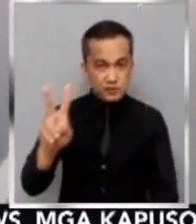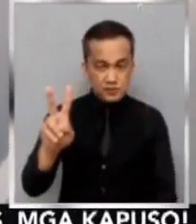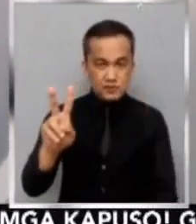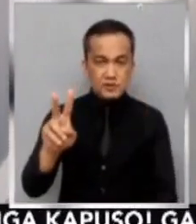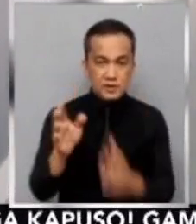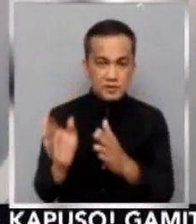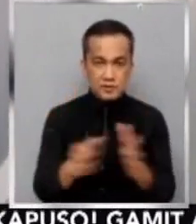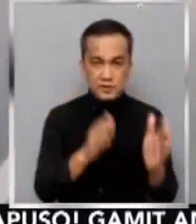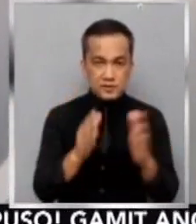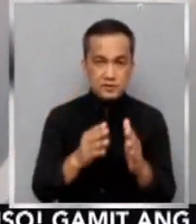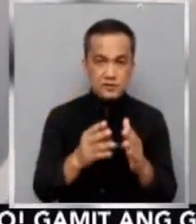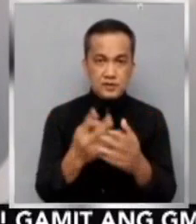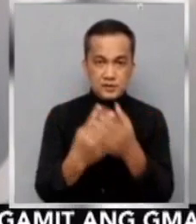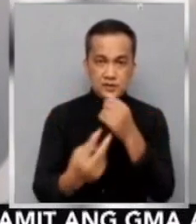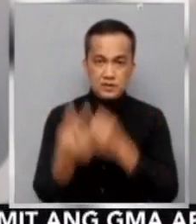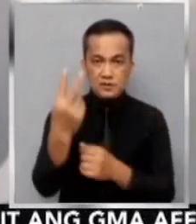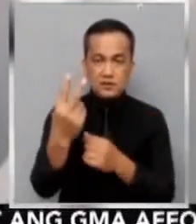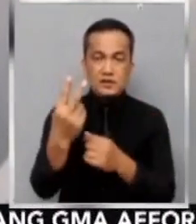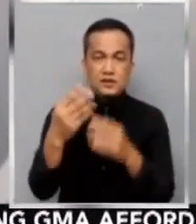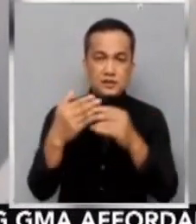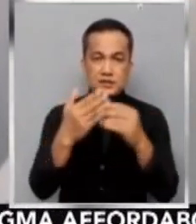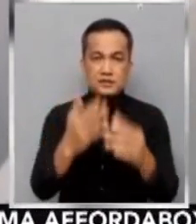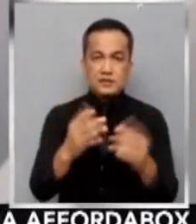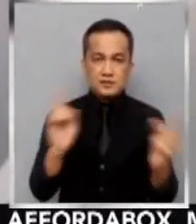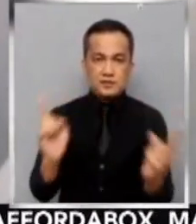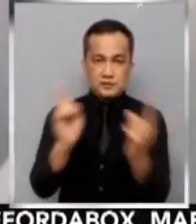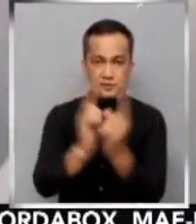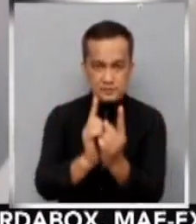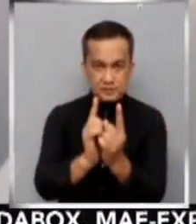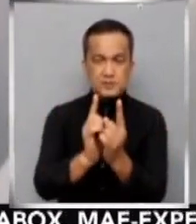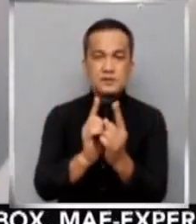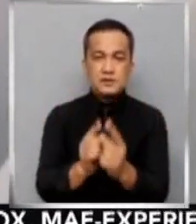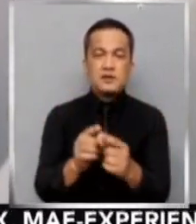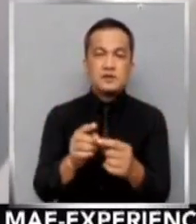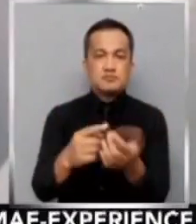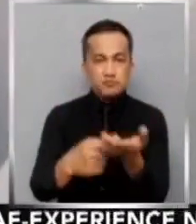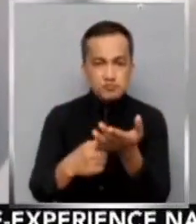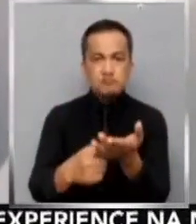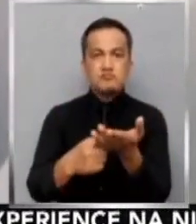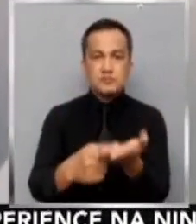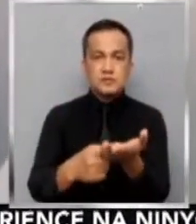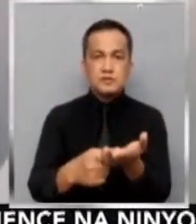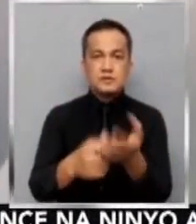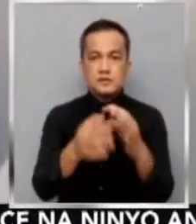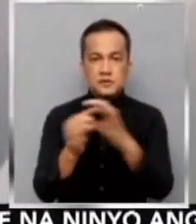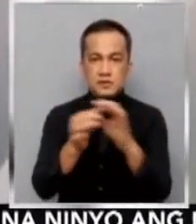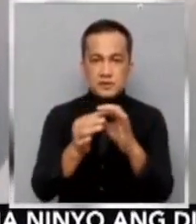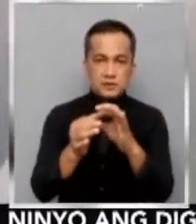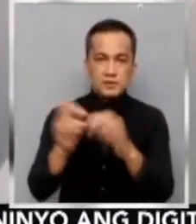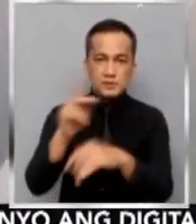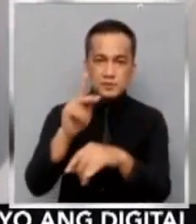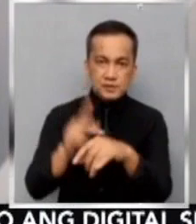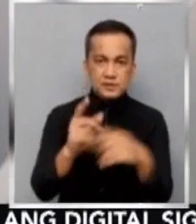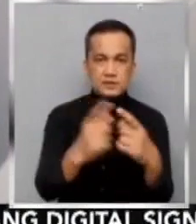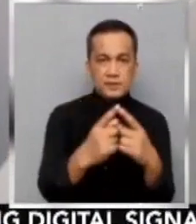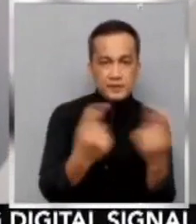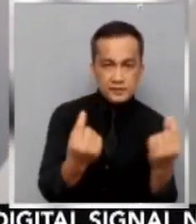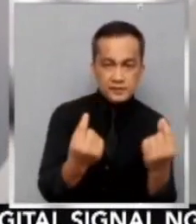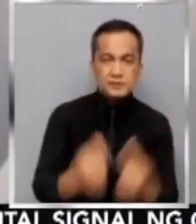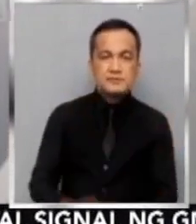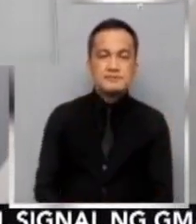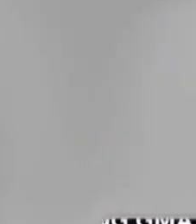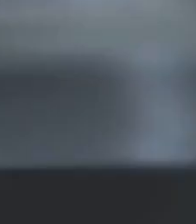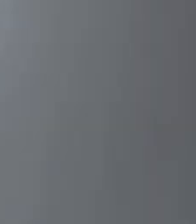dalawang leader na magkita ng personal para mas mapag-usapan pa ang ugnayan ng Pilipinas at Japan. Yan ang tinutukan ni